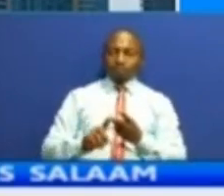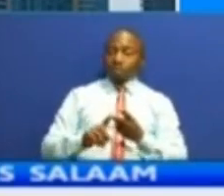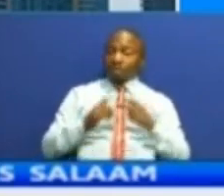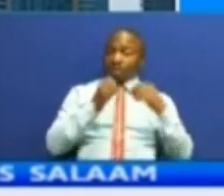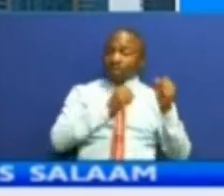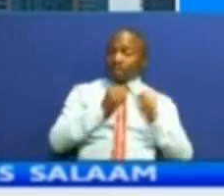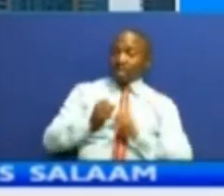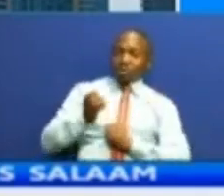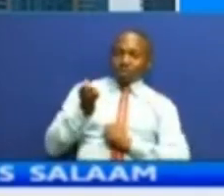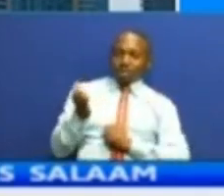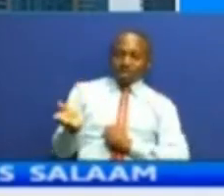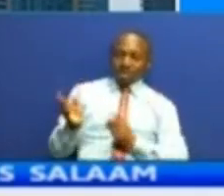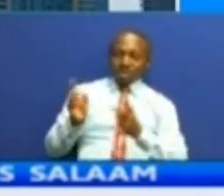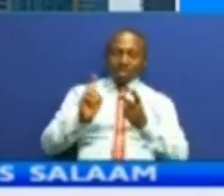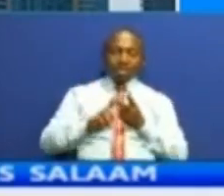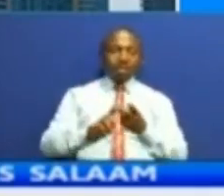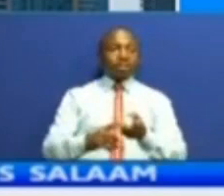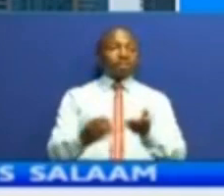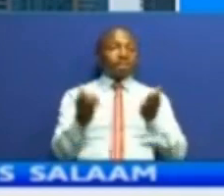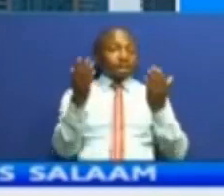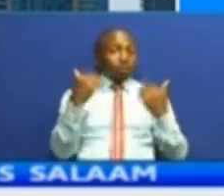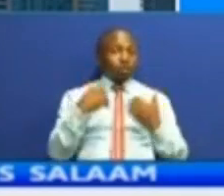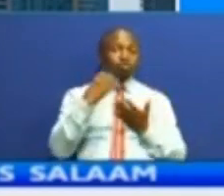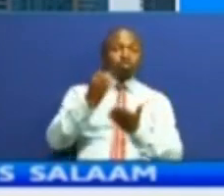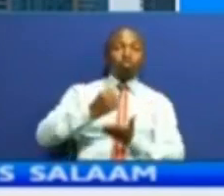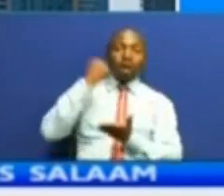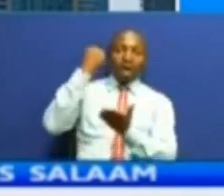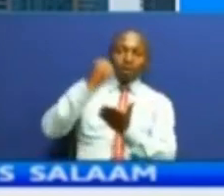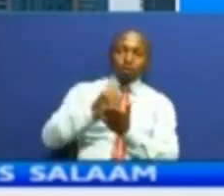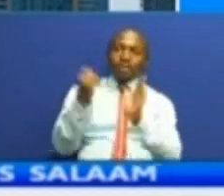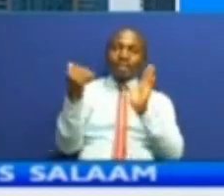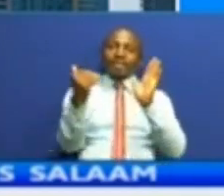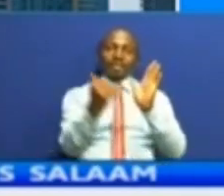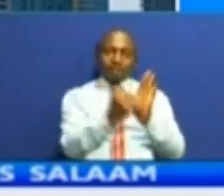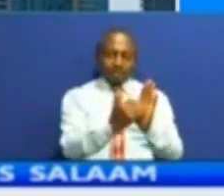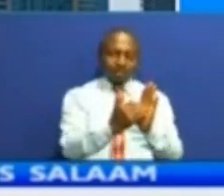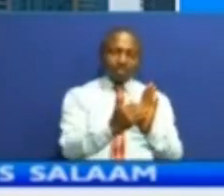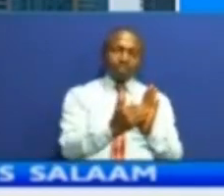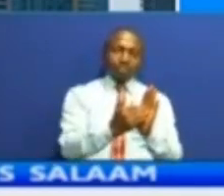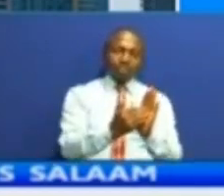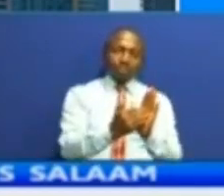ambacho kinastahili kuchukuliwa hatua za kisheria,